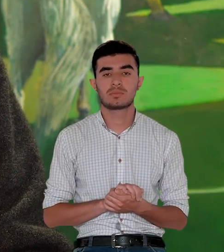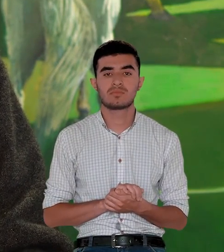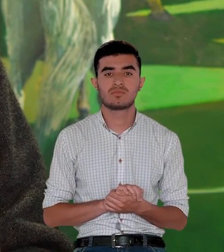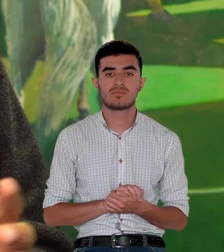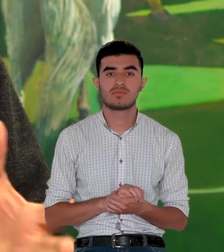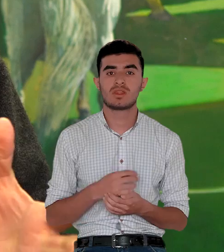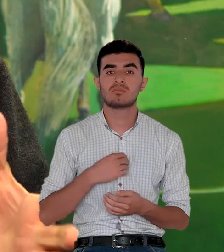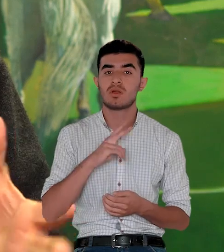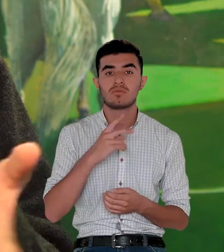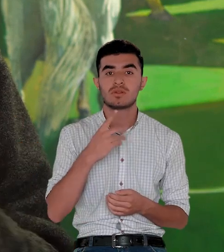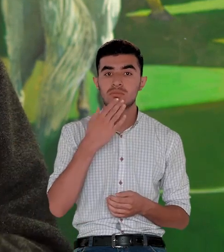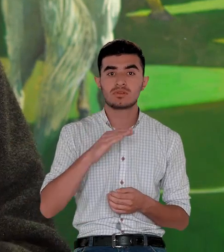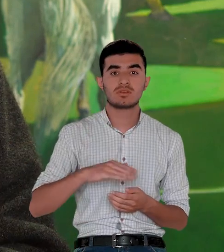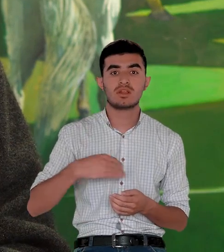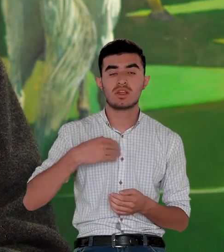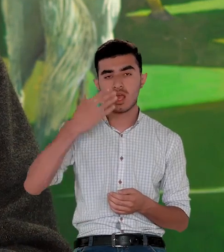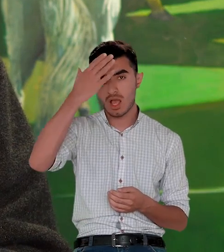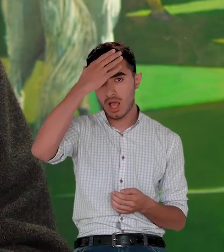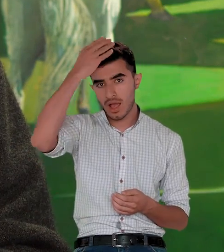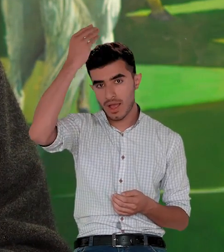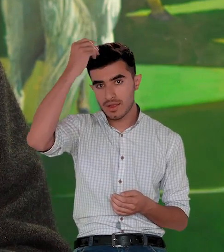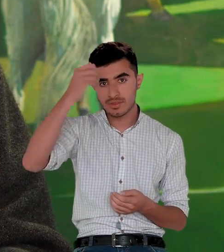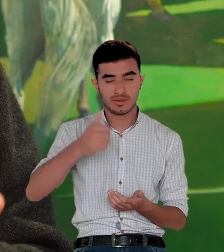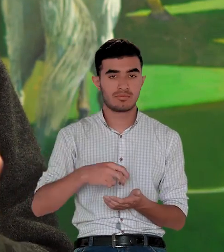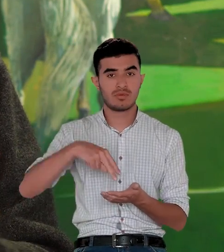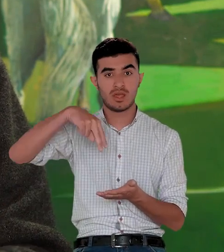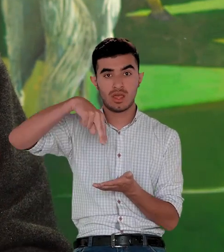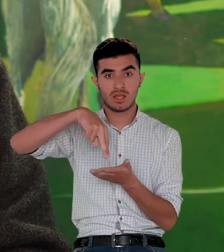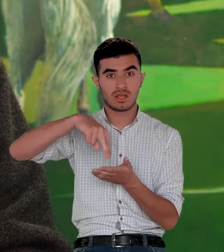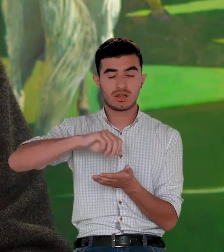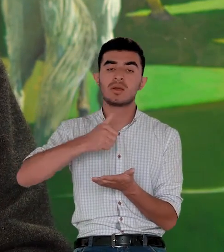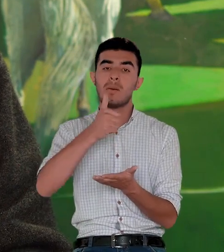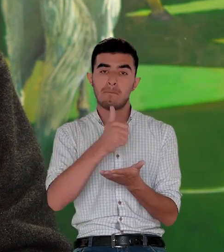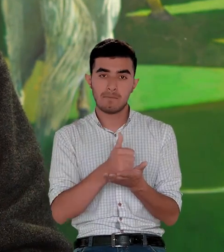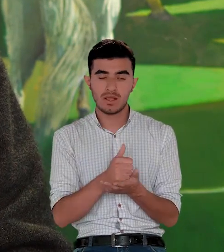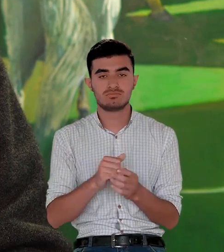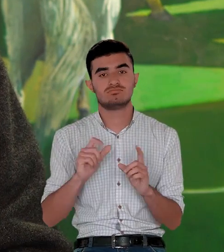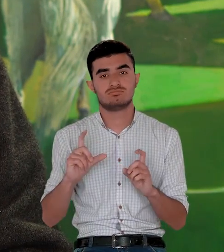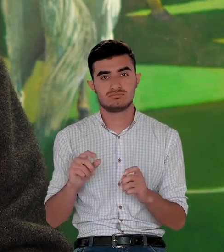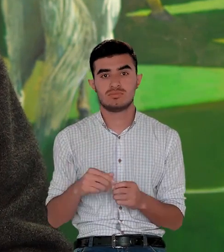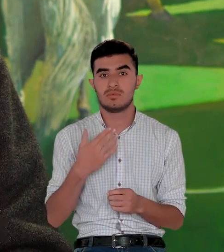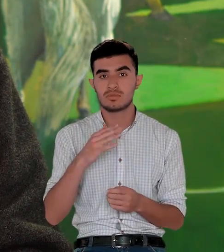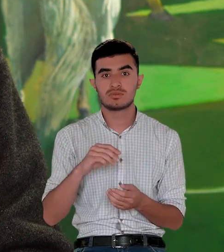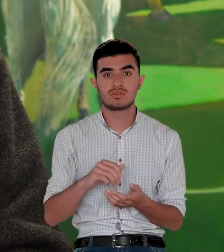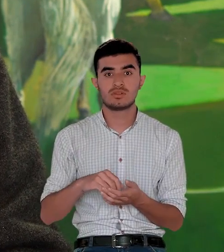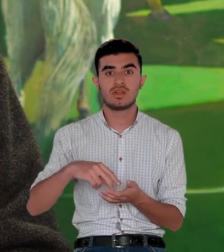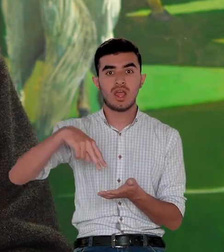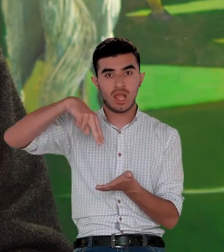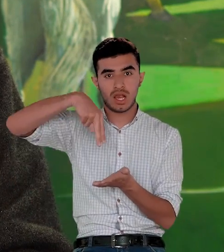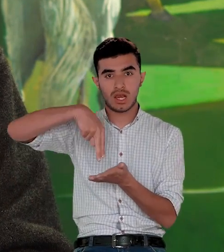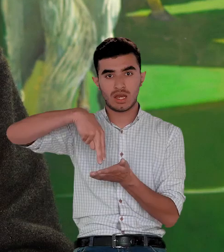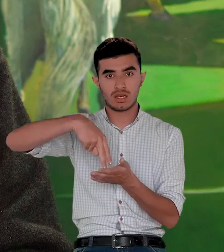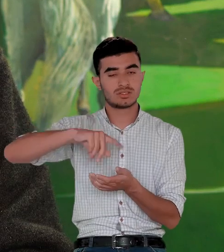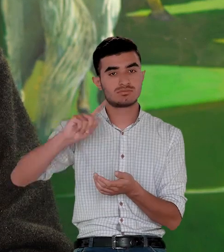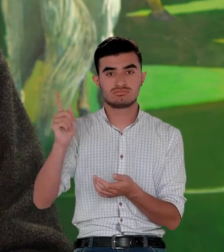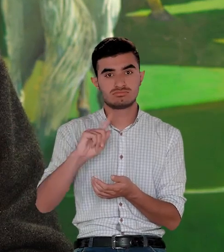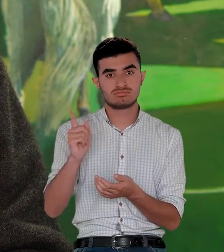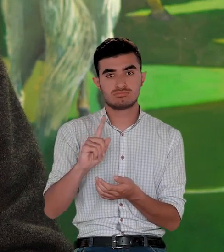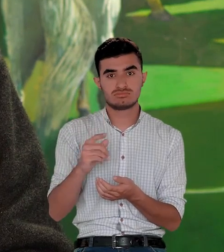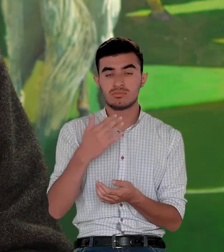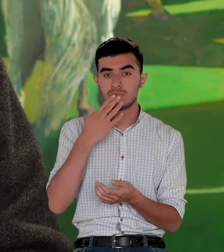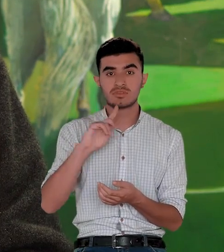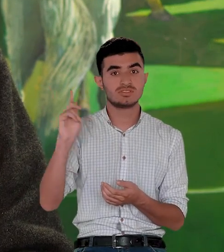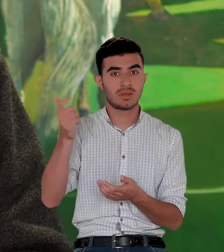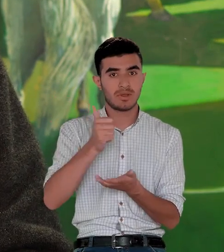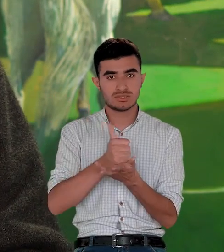ہیں جی آپ بہتر جانتے ہیں, ہمیں تو نہیں پتا. میں نے کہا اچھا. میں نے کہا اس طرح. پھر انہوں نے کہنے لگا کہ ہم چاہتے ہیں کہ قائد اعظم کھڑے ہوئے